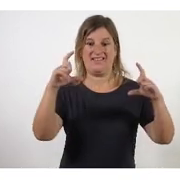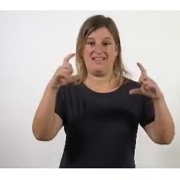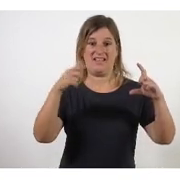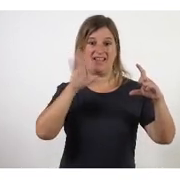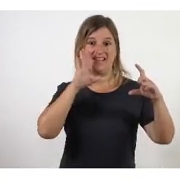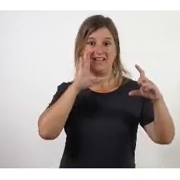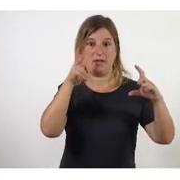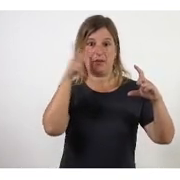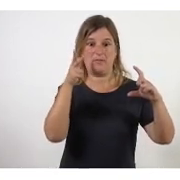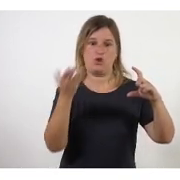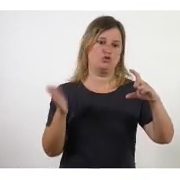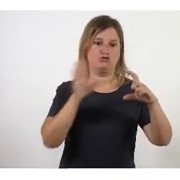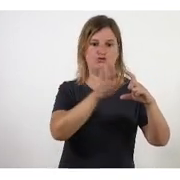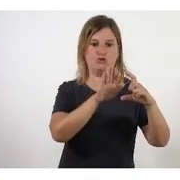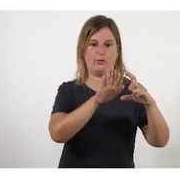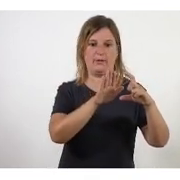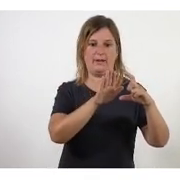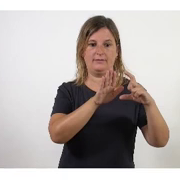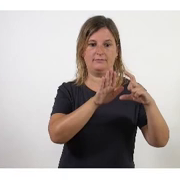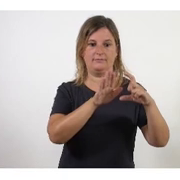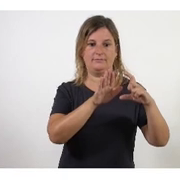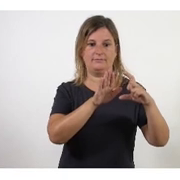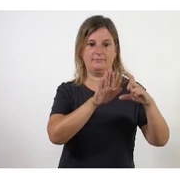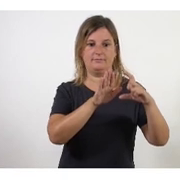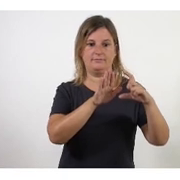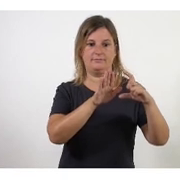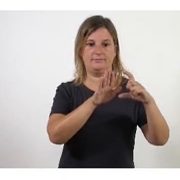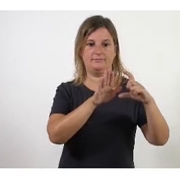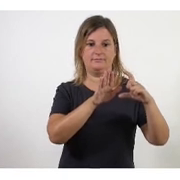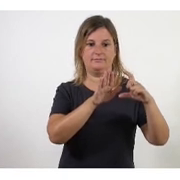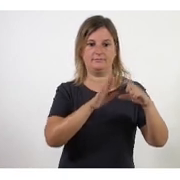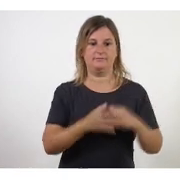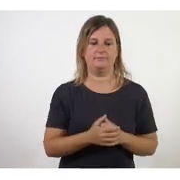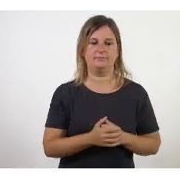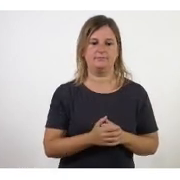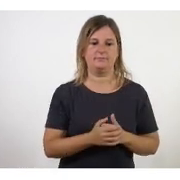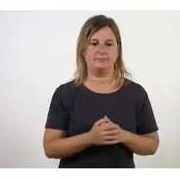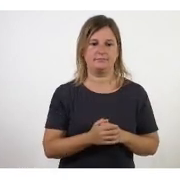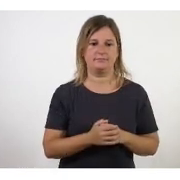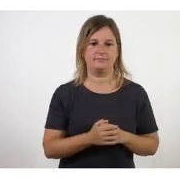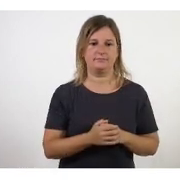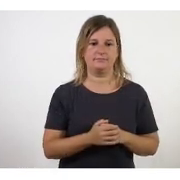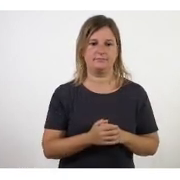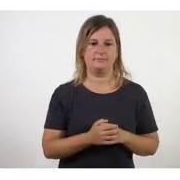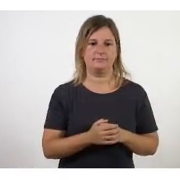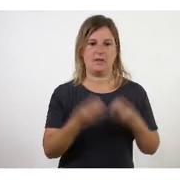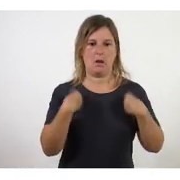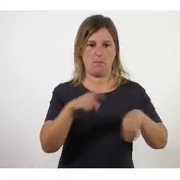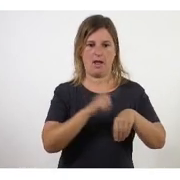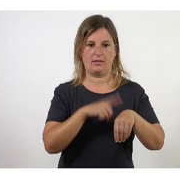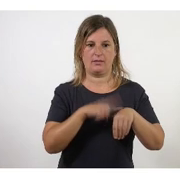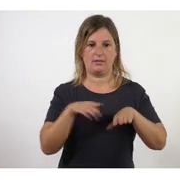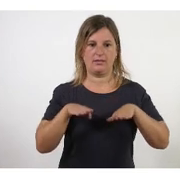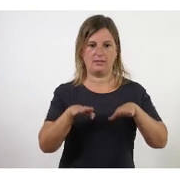el vídeo 1, diguem així, sobre la pista 1, una segona pista amb un vídeo que es reprodueix al mateix temps.